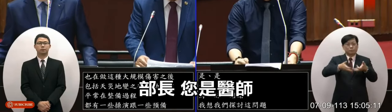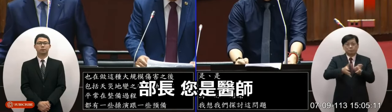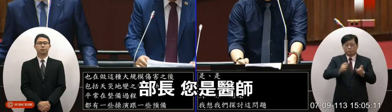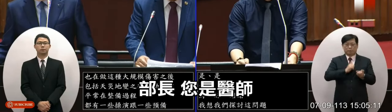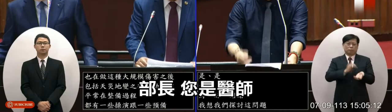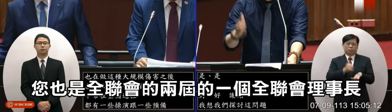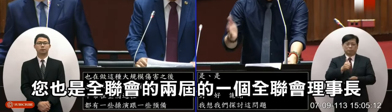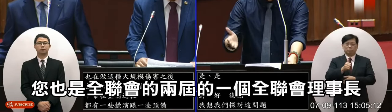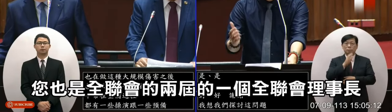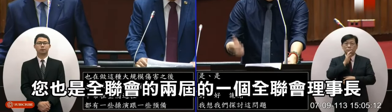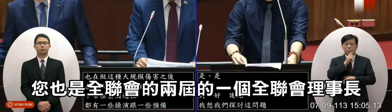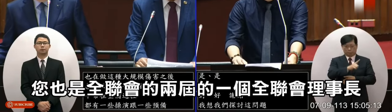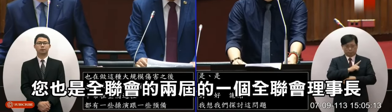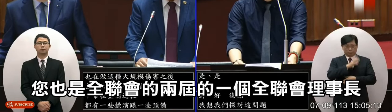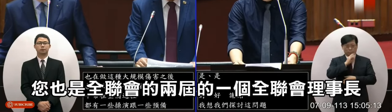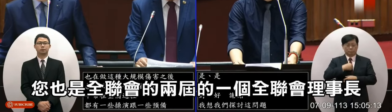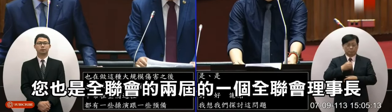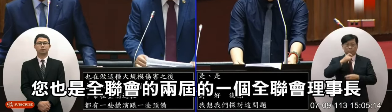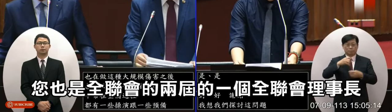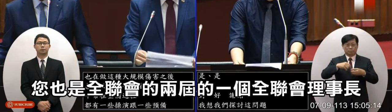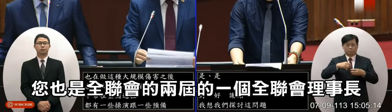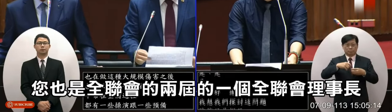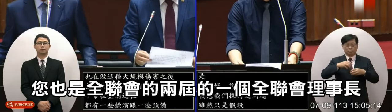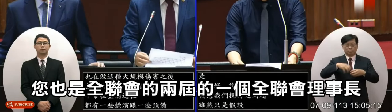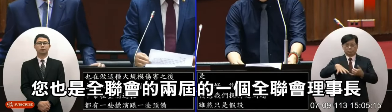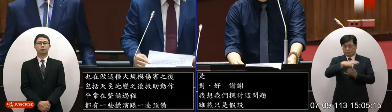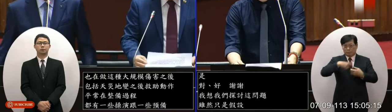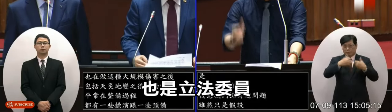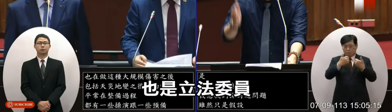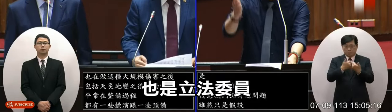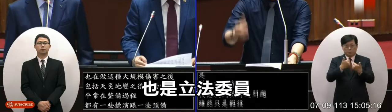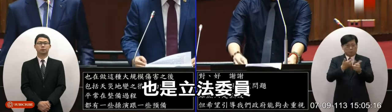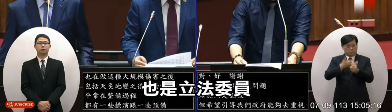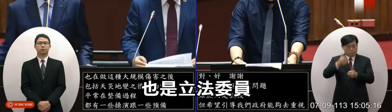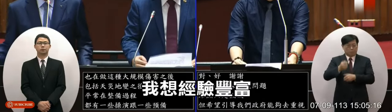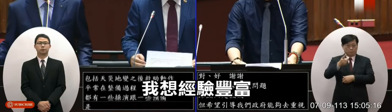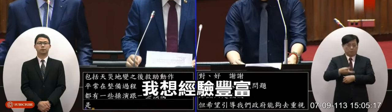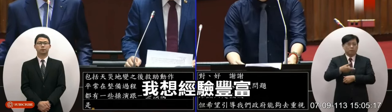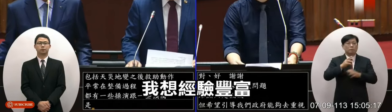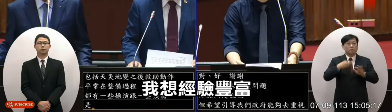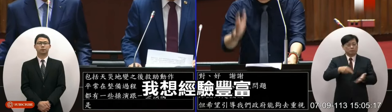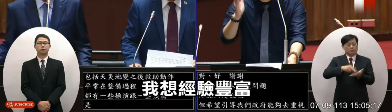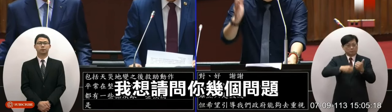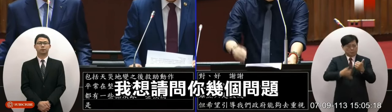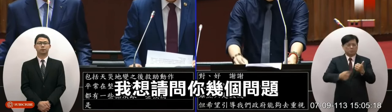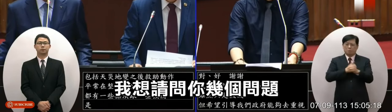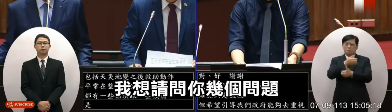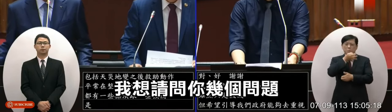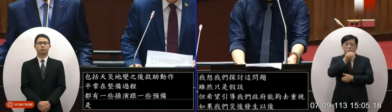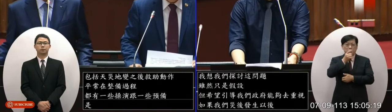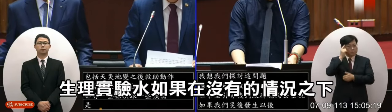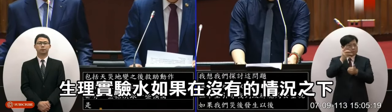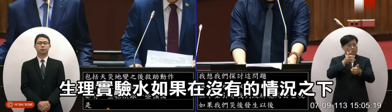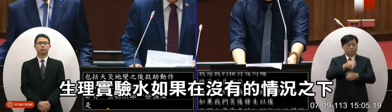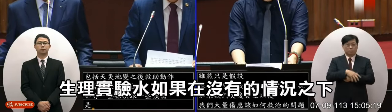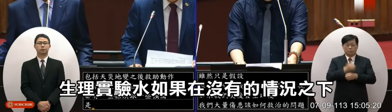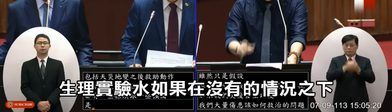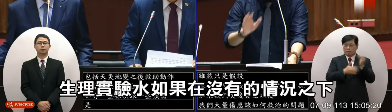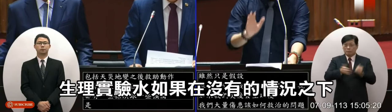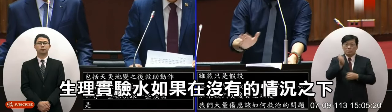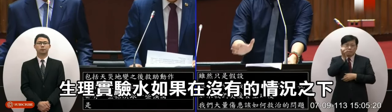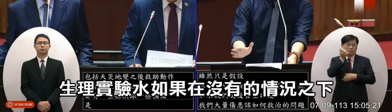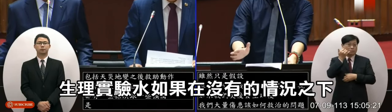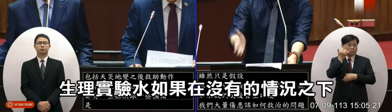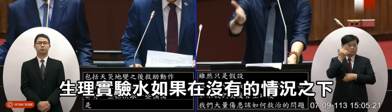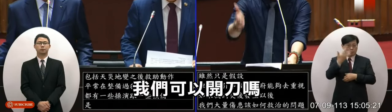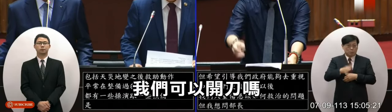部长，您是医师，您也是全联会的两届的一个全联会理事长，也是立法委员。我想经验丰富，我想请问你几个问题：生理食盐水如果